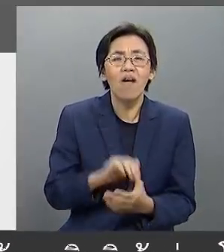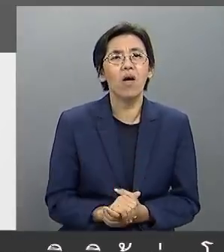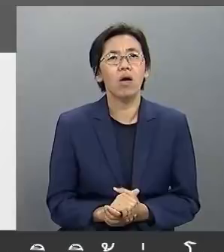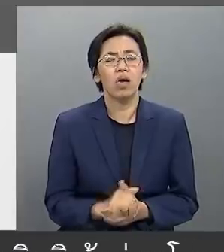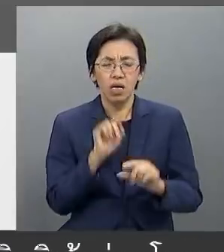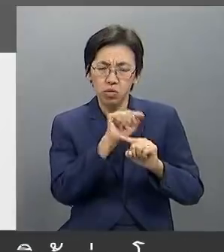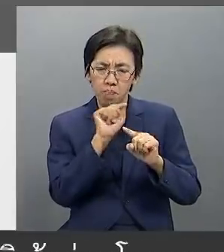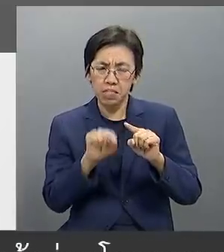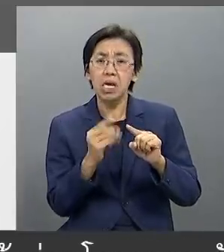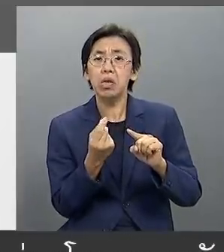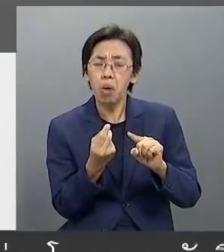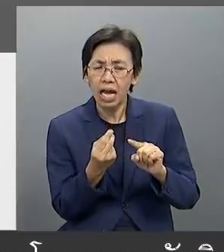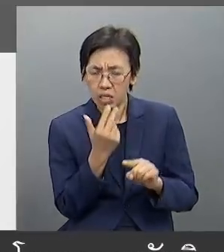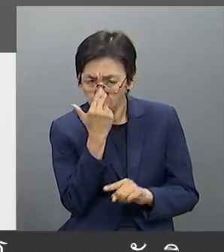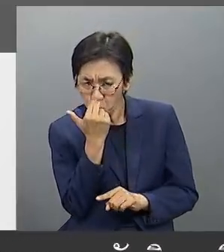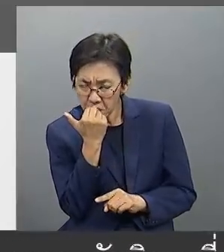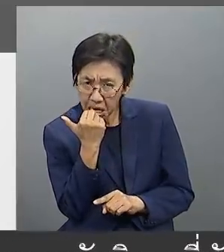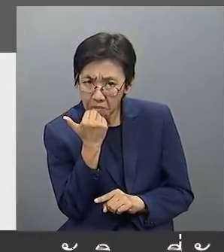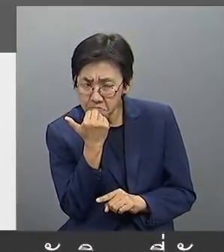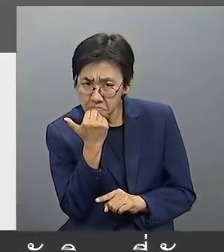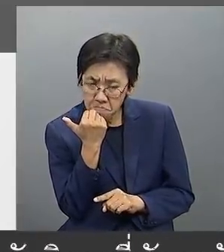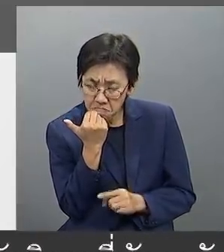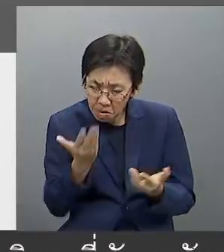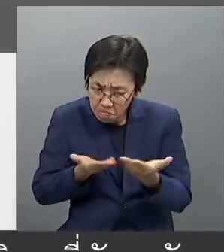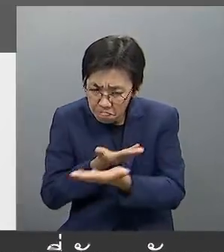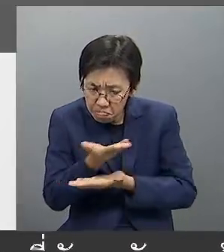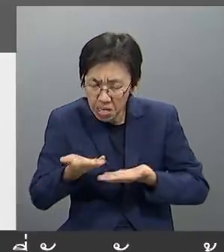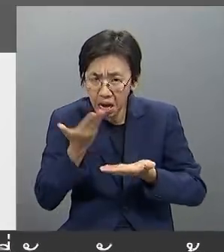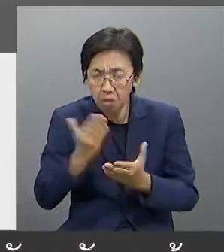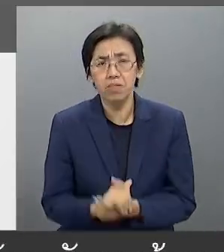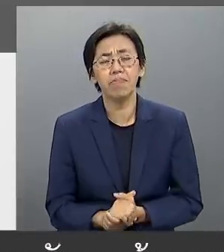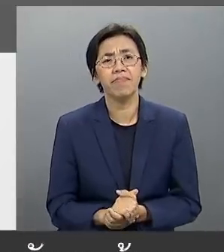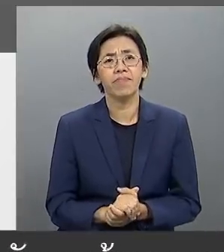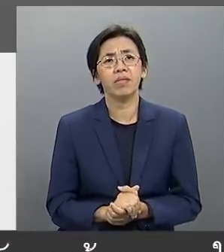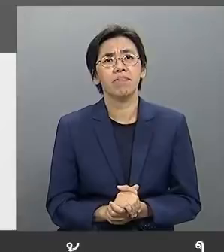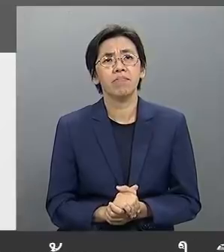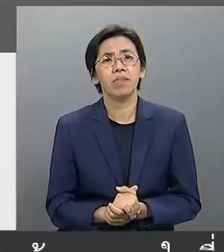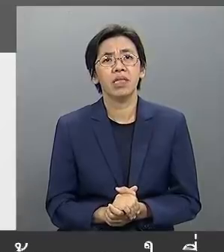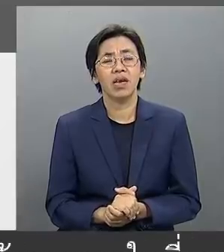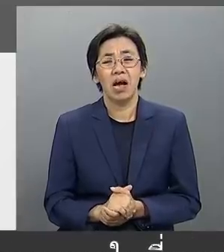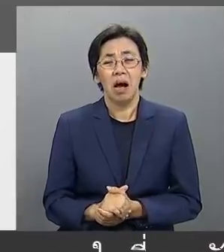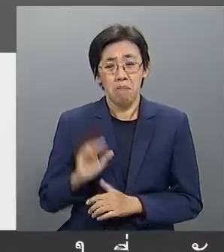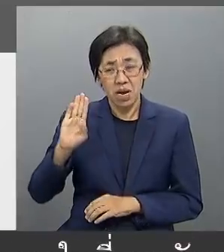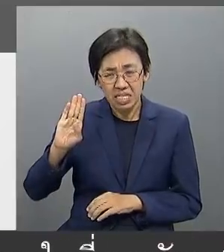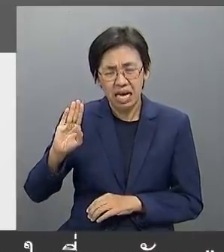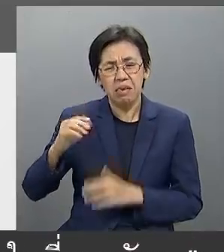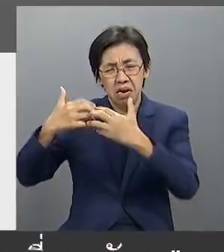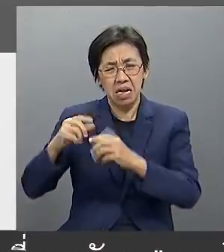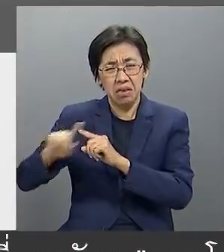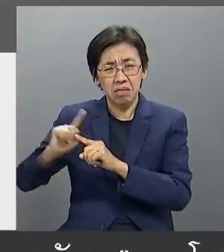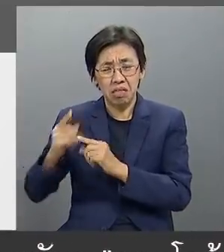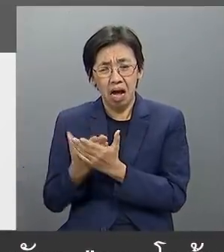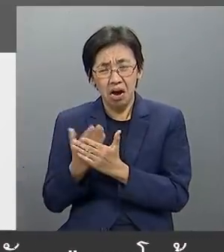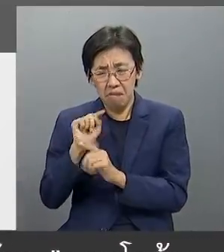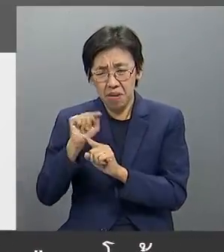เท่าไหร่อาจจะเกิดจากเริ่มนายจ้างมากขึ้นการแข่งขันได้